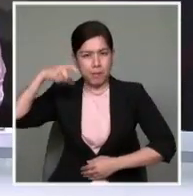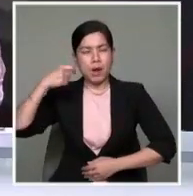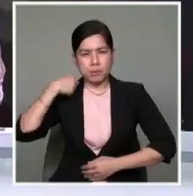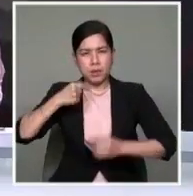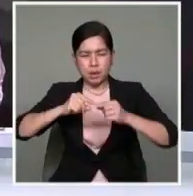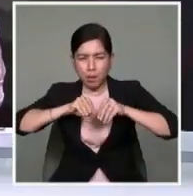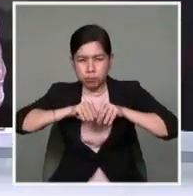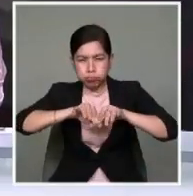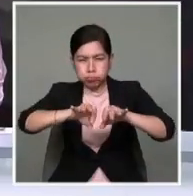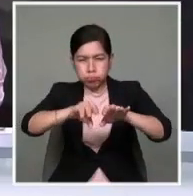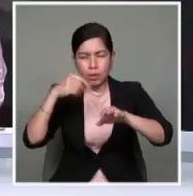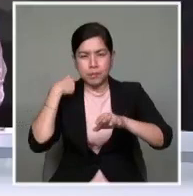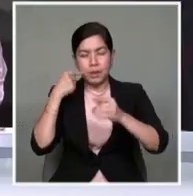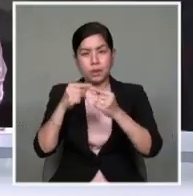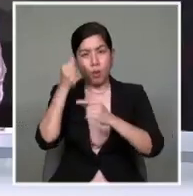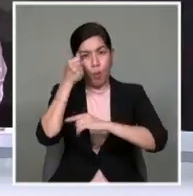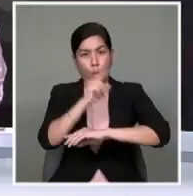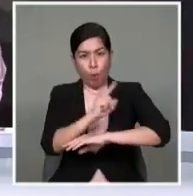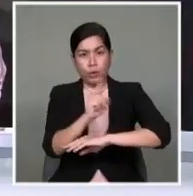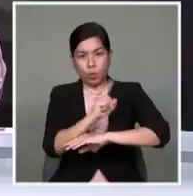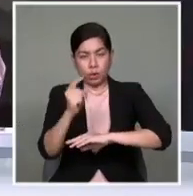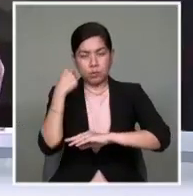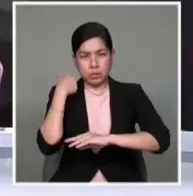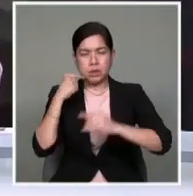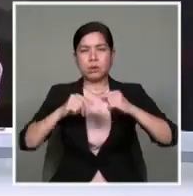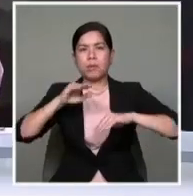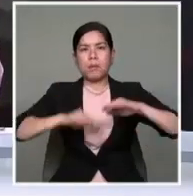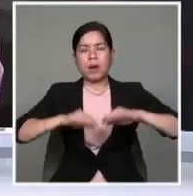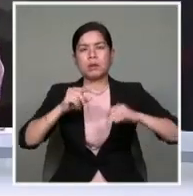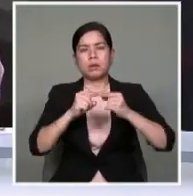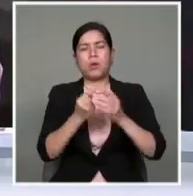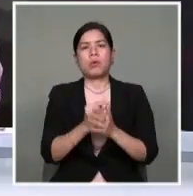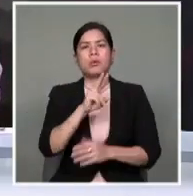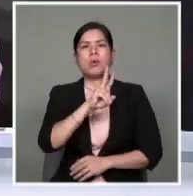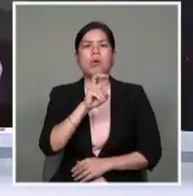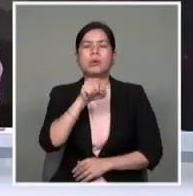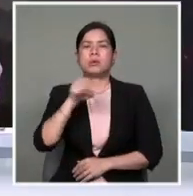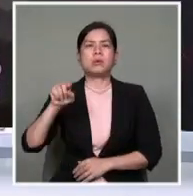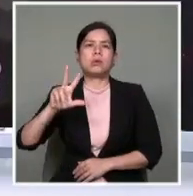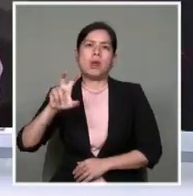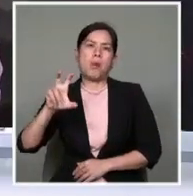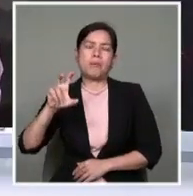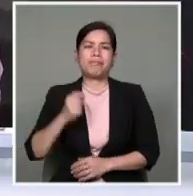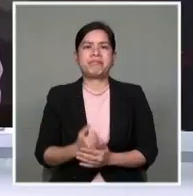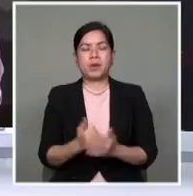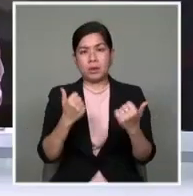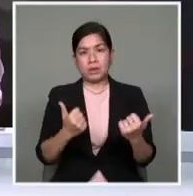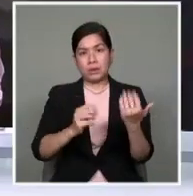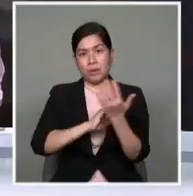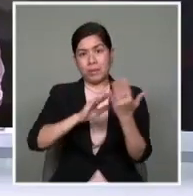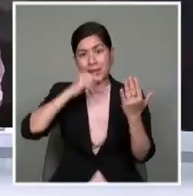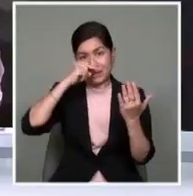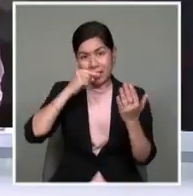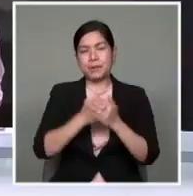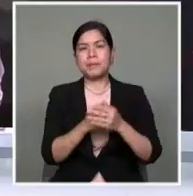ประเทศยอดผู้ติดเชื้อรายวันสะสมเนี่ยพุ่งไป200ถึง300คนนะคะแล้วตอนนี้เนี่ยไทยเราอยู่อันดับ5ของอาเซียนส่ว